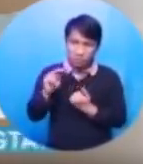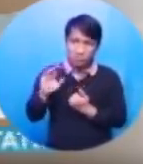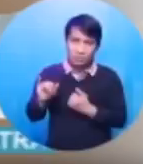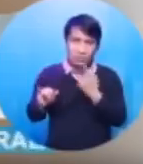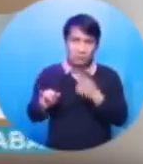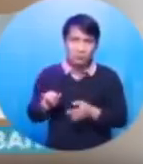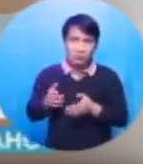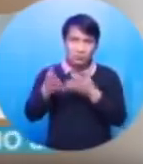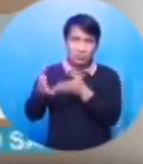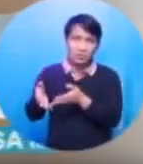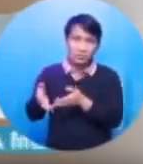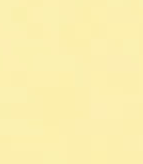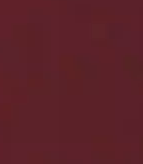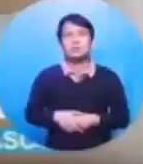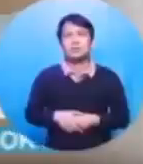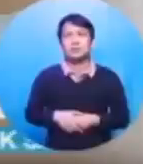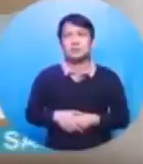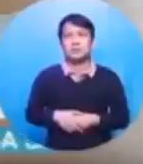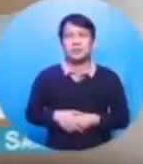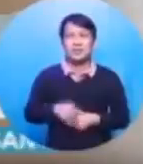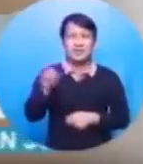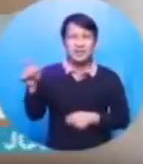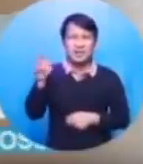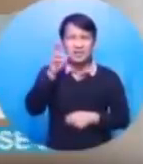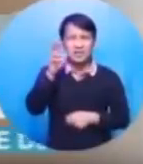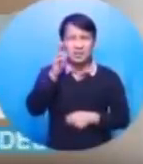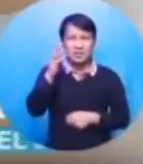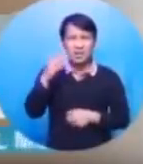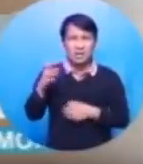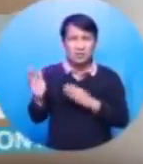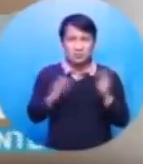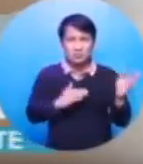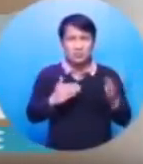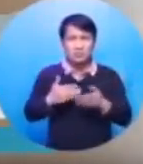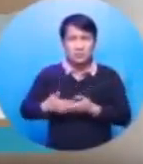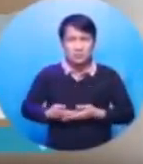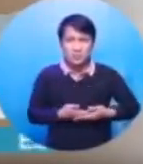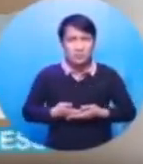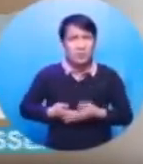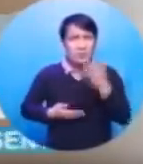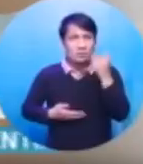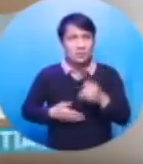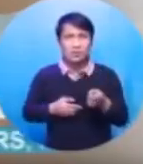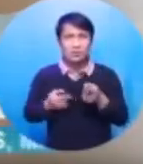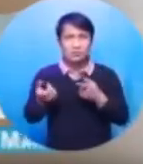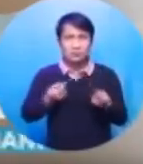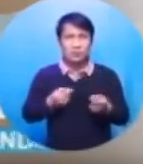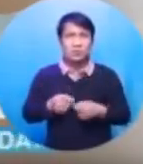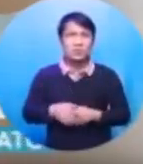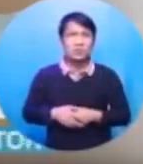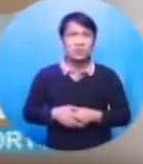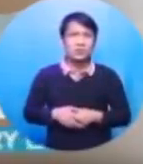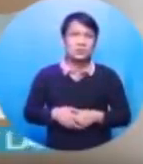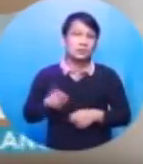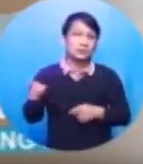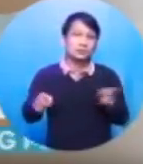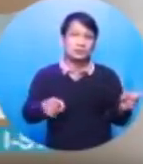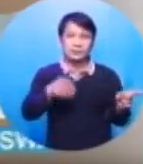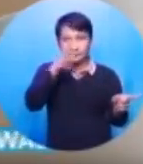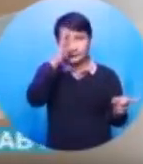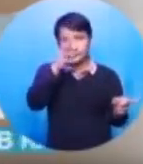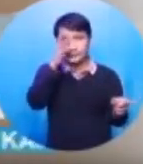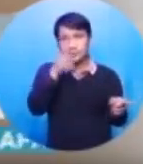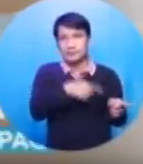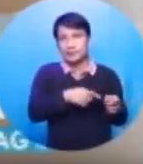niya, huwag daw bantayan. Rina, anong balak mo doon sa baby na nakapangalan ngayon sa iyo? Parang anak mo na rin yan. Sir, gawa-gawa lang po niya